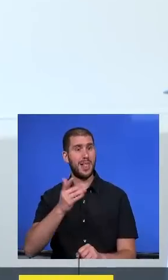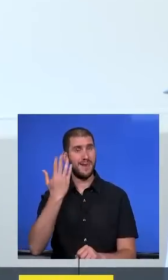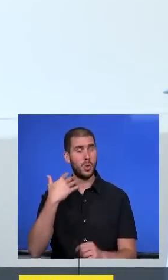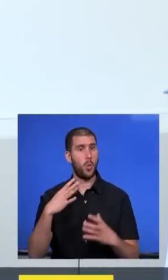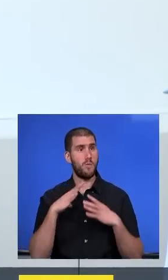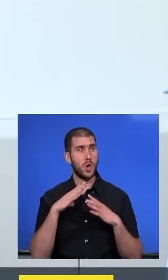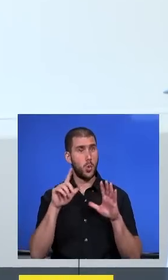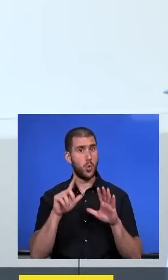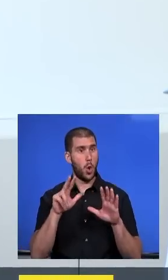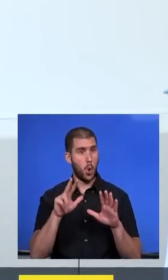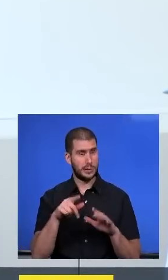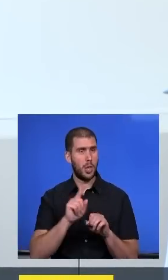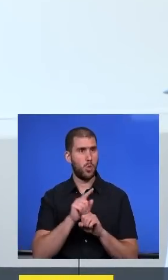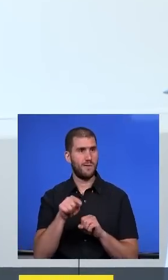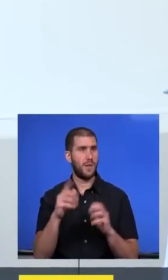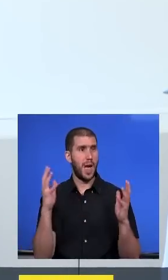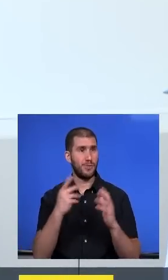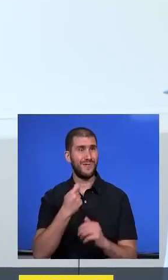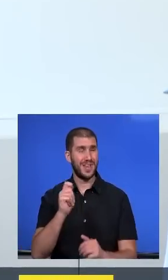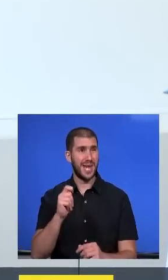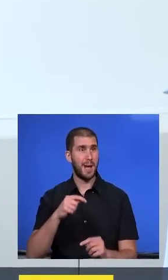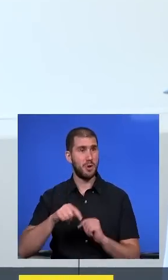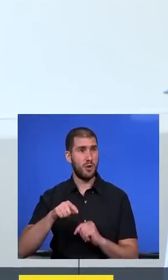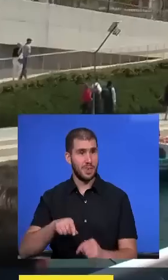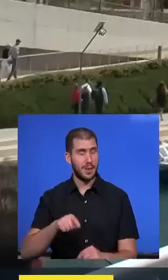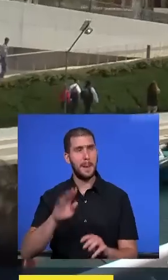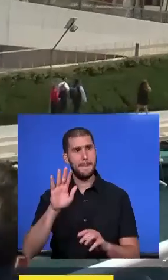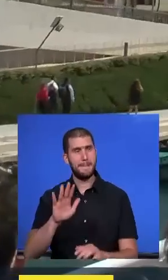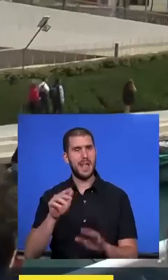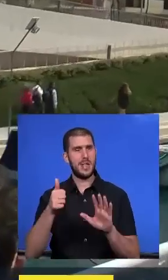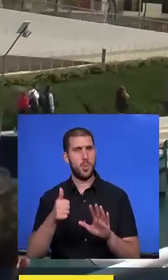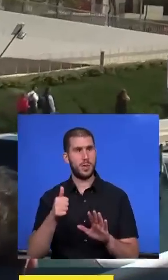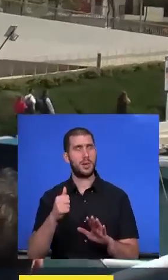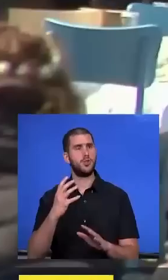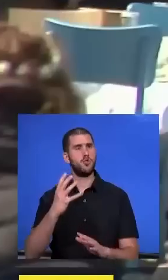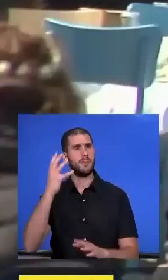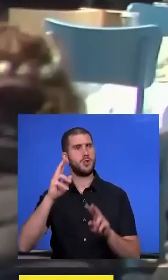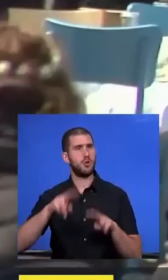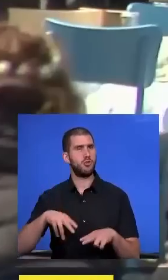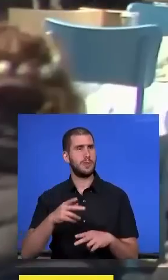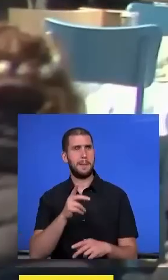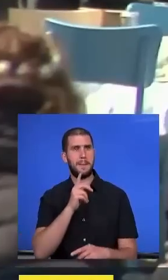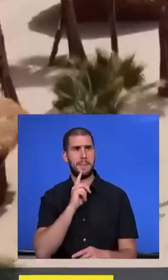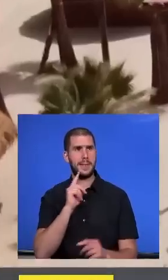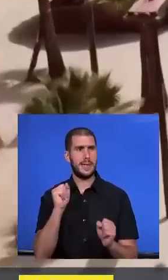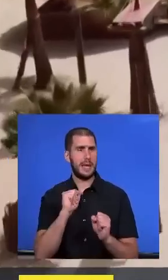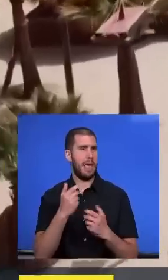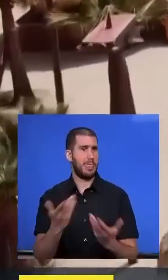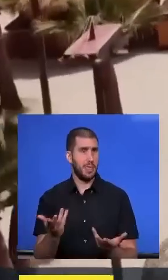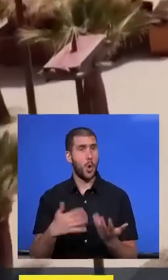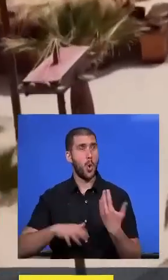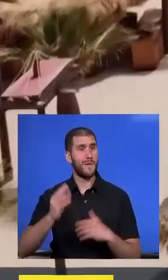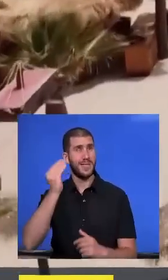חופשת יולי-אוגוסט, שהיא התקופה העמוסה והיקרה ביותר בשנה, מאי ויוני. השמש זורחת, אין כמעט ימים סגרים. רוב